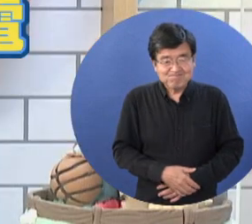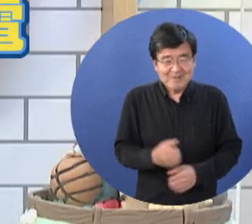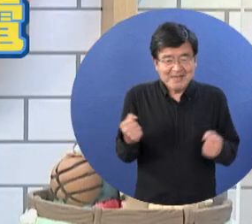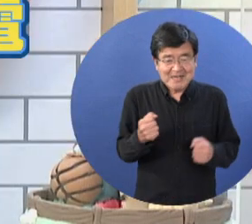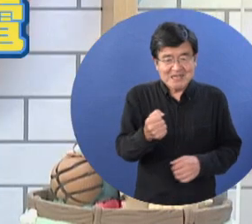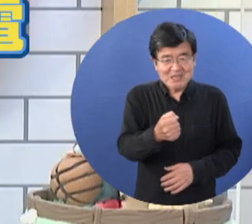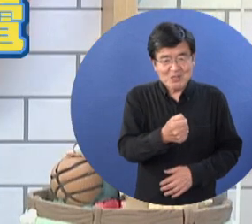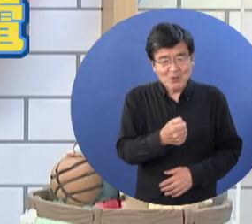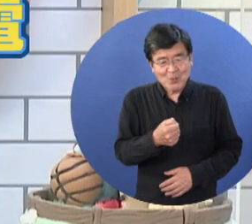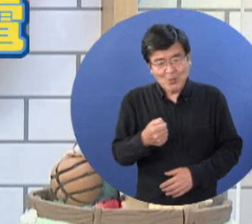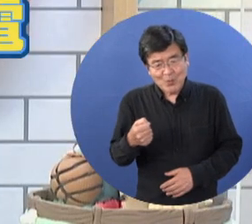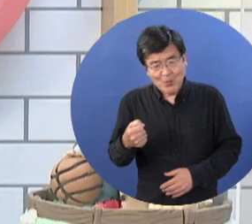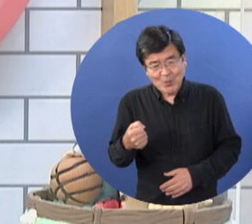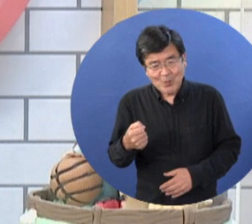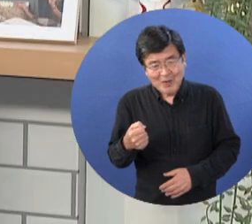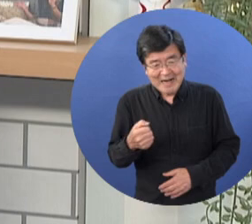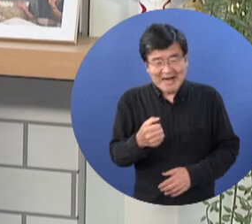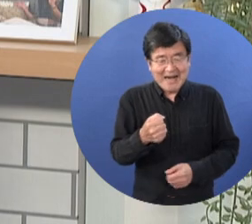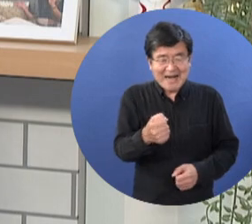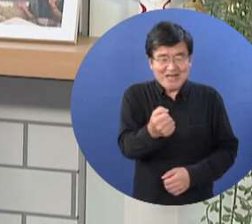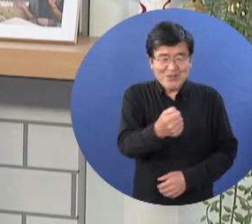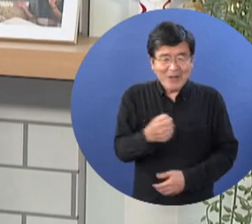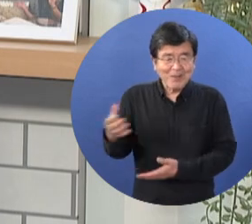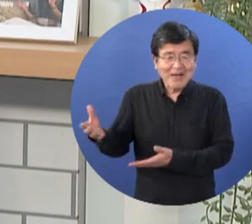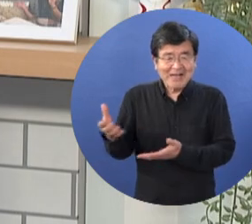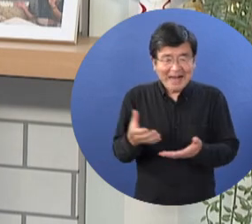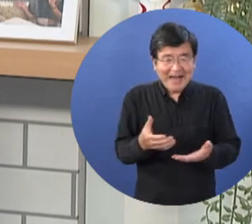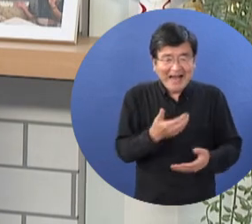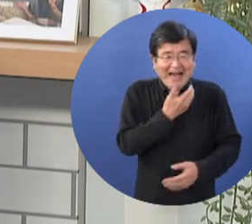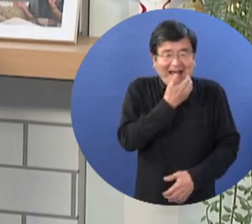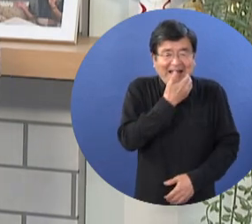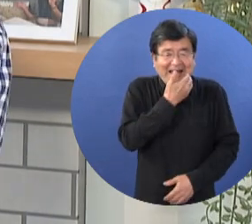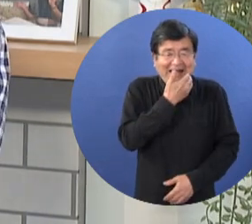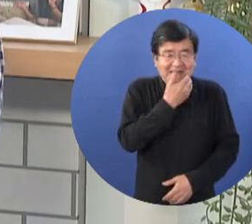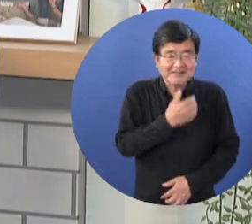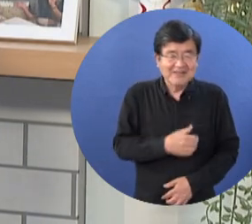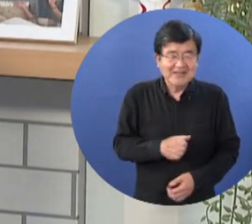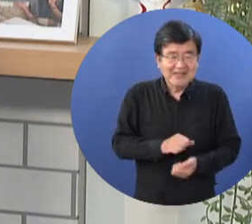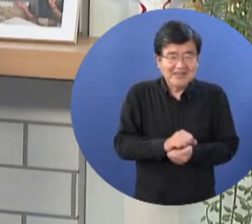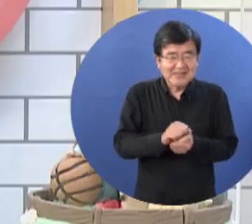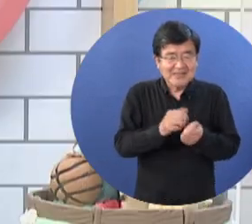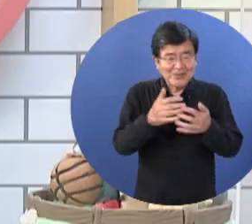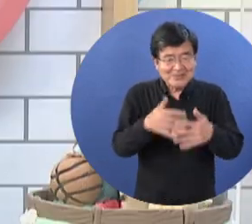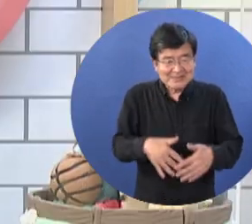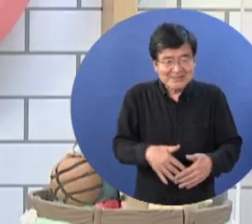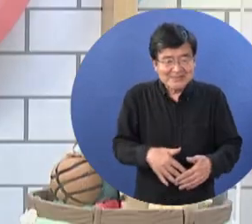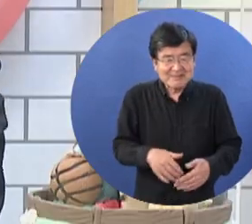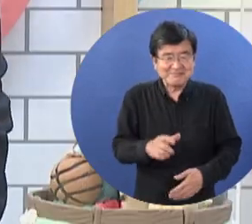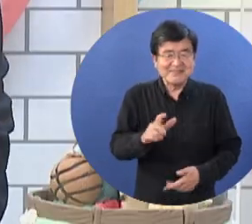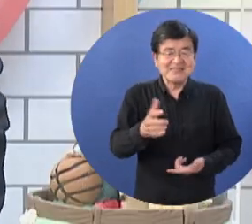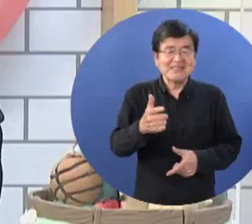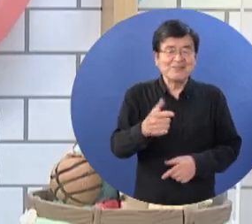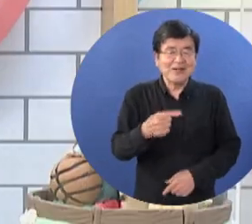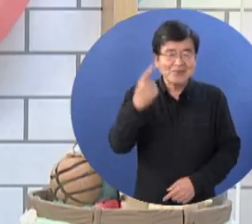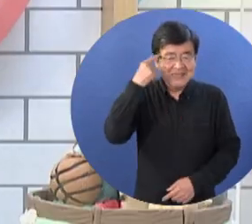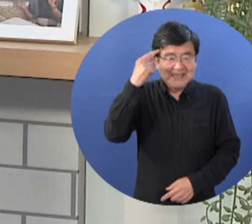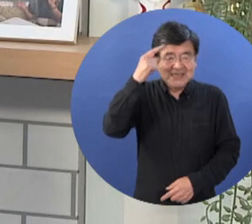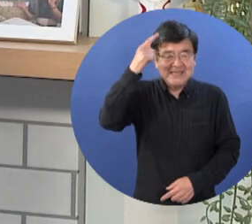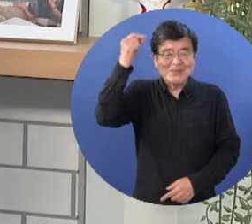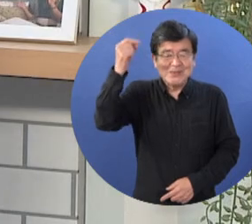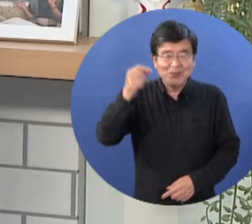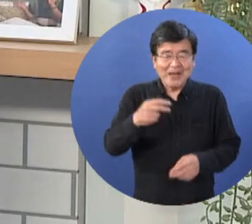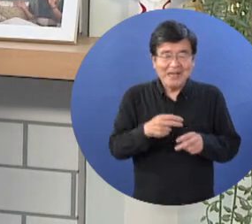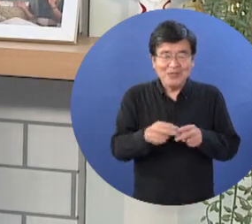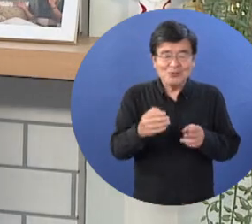と呼ばれた家電 家電が運ばれてきた 冷蔵庫と 洗濯機と。違います。ヒントはですね、はいはいはい、